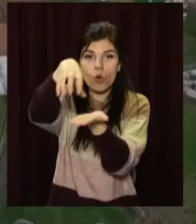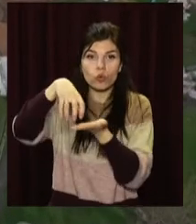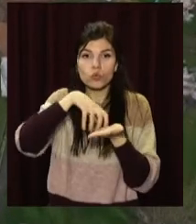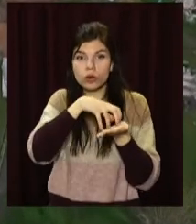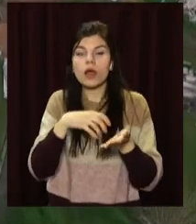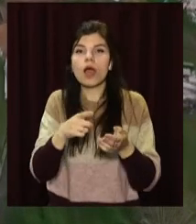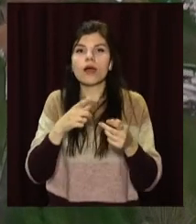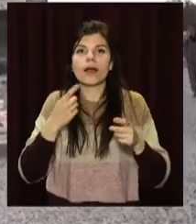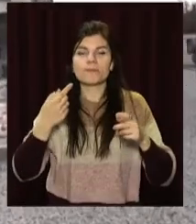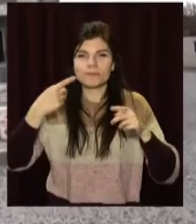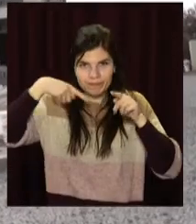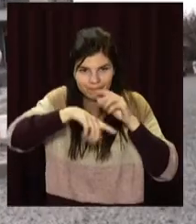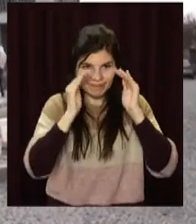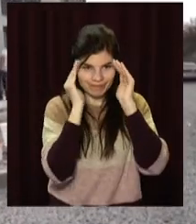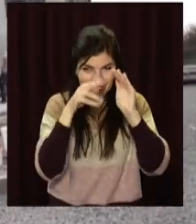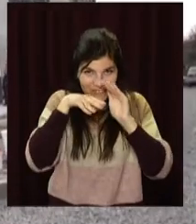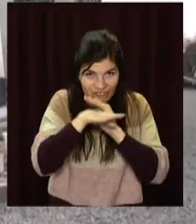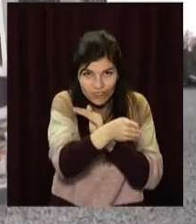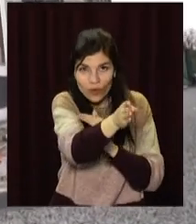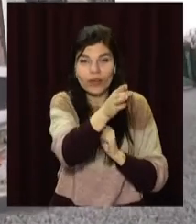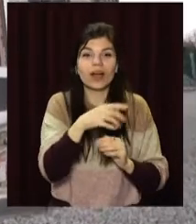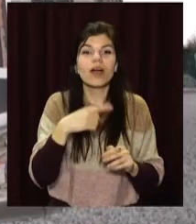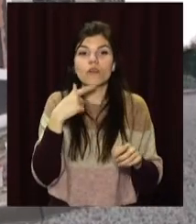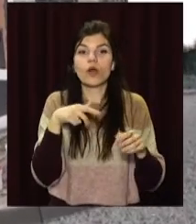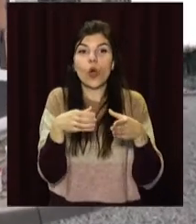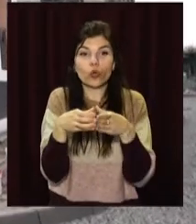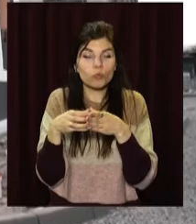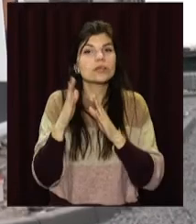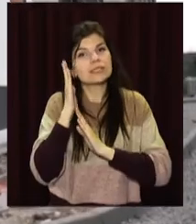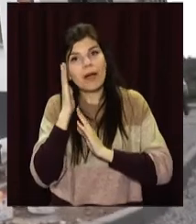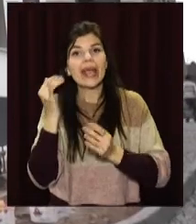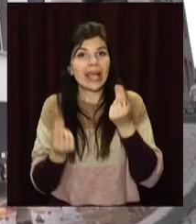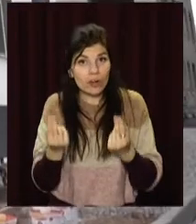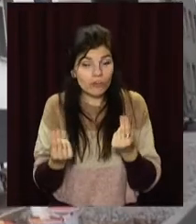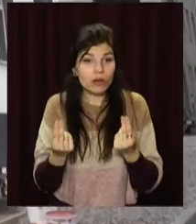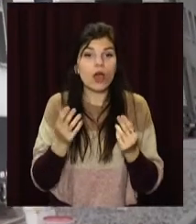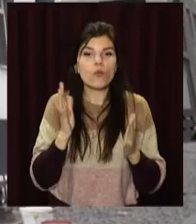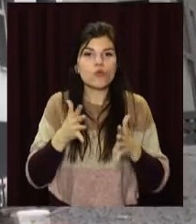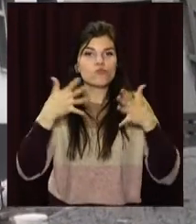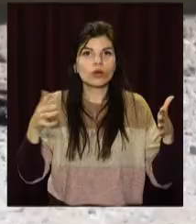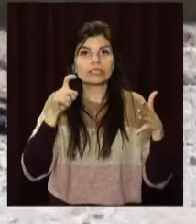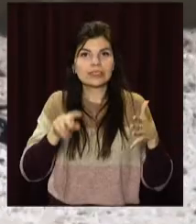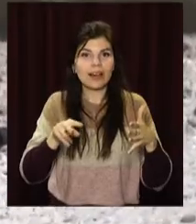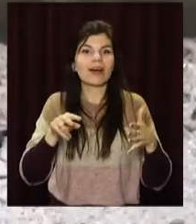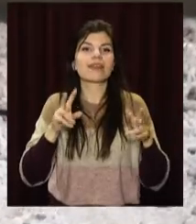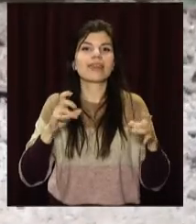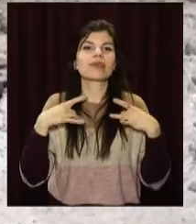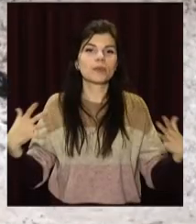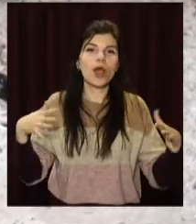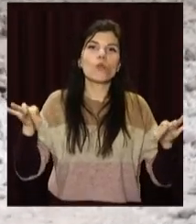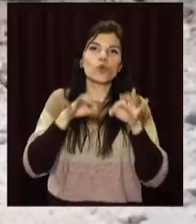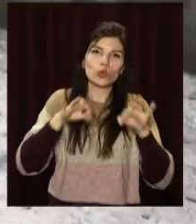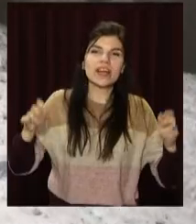поєднаних переходами. Кожен матиме окремий вхід. У групах облаштують спальні та ігрові. Буде велика зала для свят, занять музикою